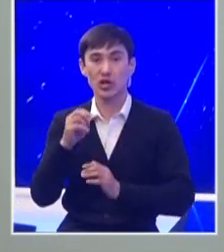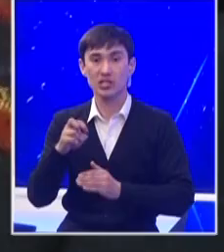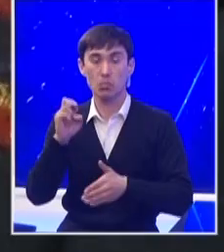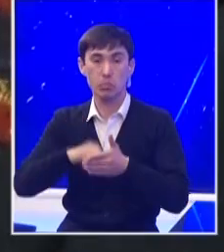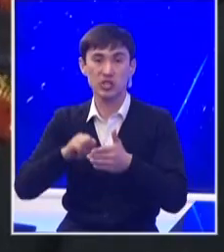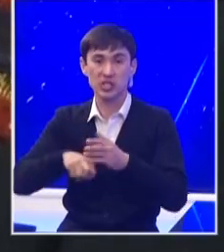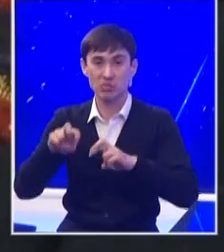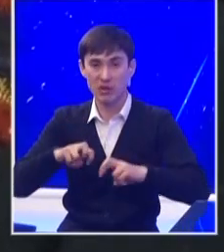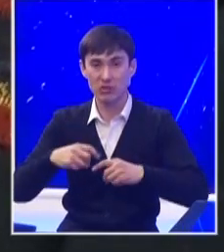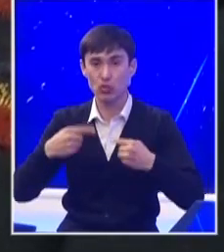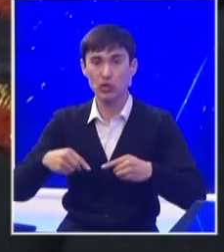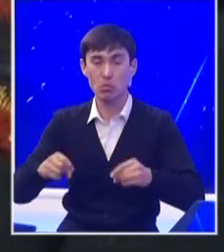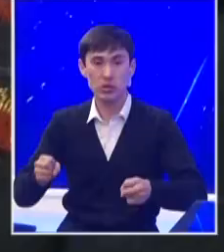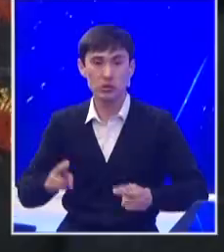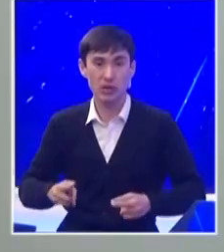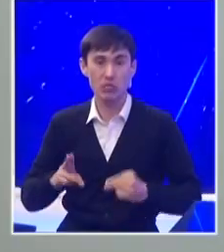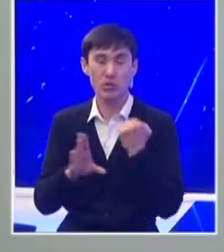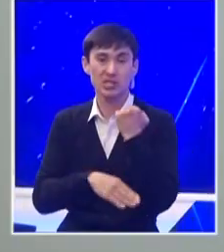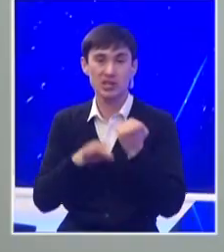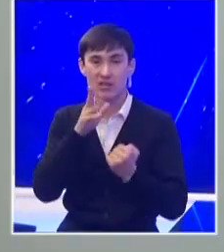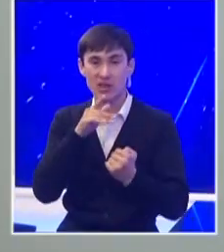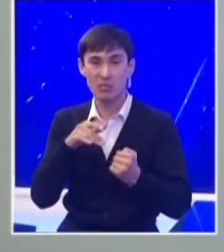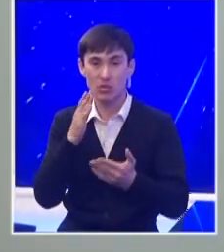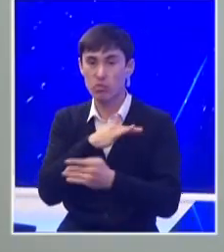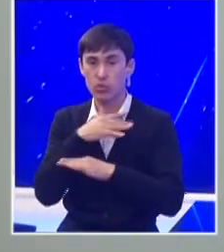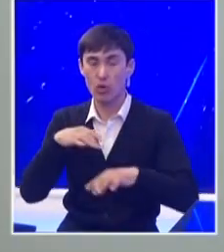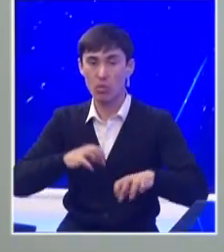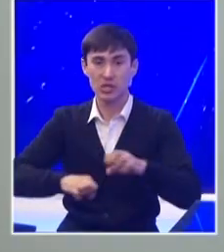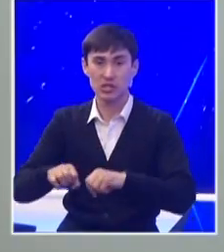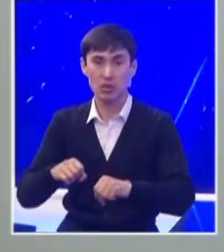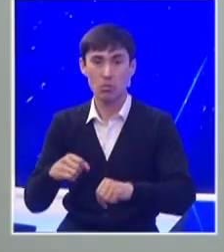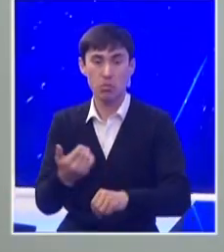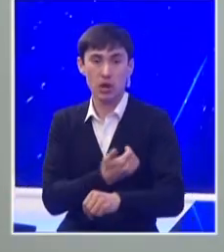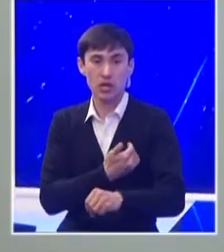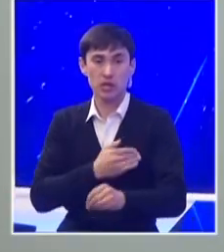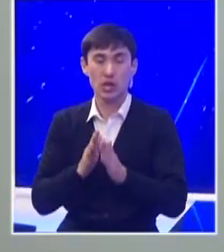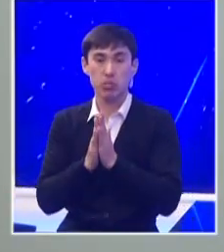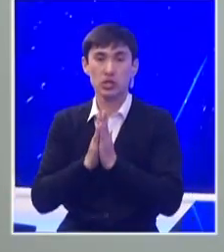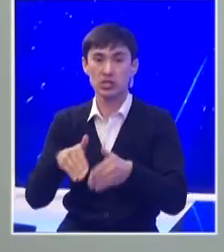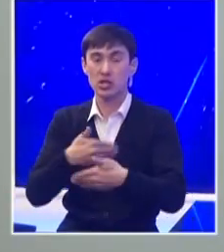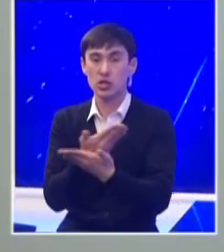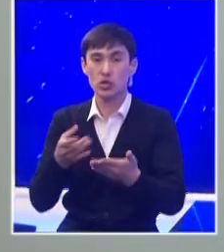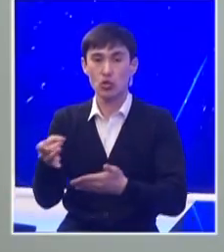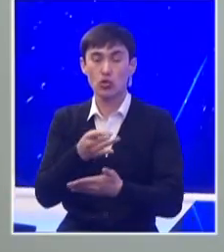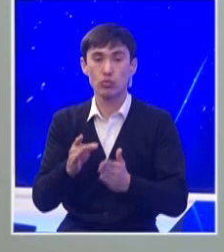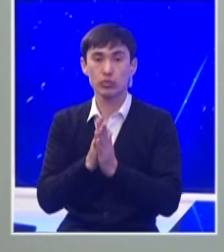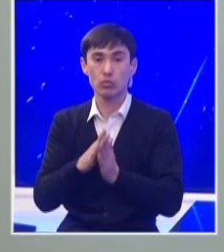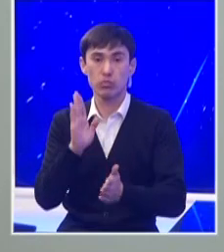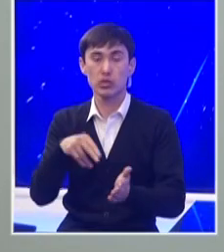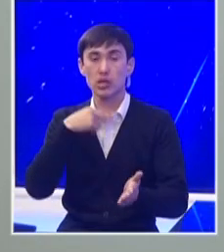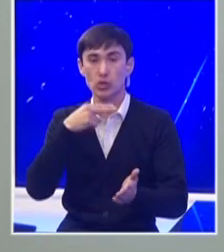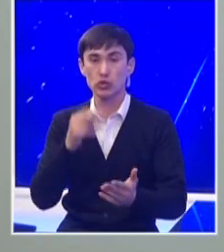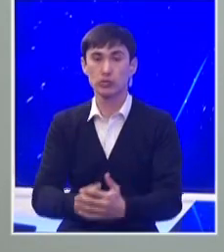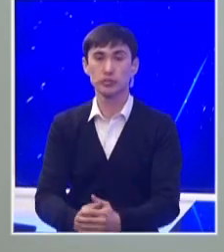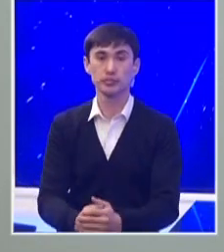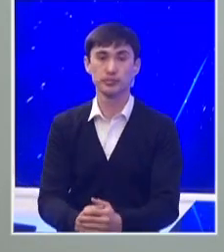другим преступлениям. В последнее время участились случаи мошенничества, поэтому хотелось бы обратиться к жителям региона с просьбой быть